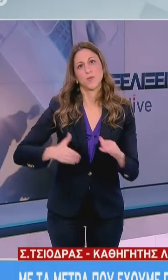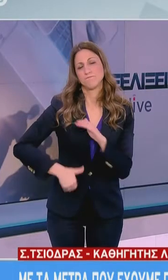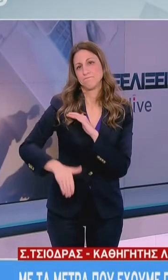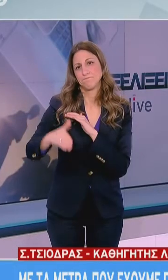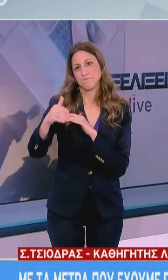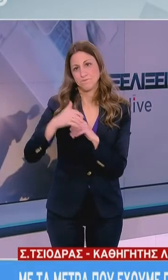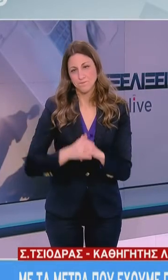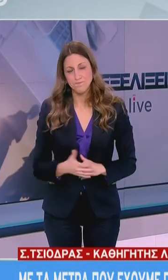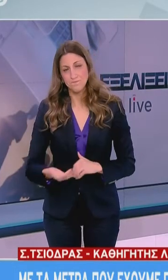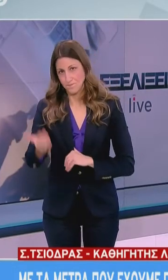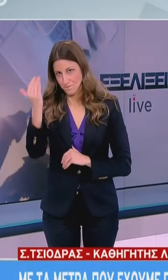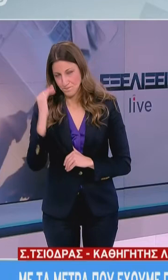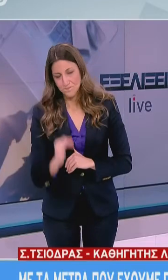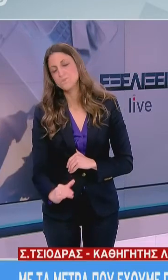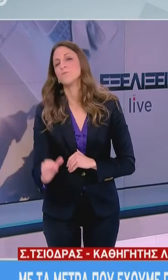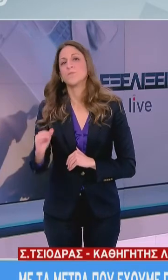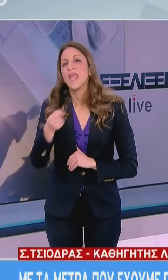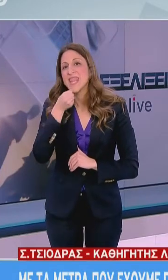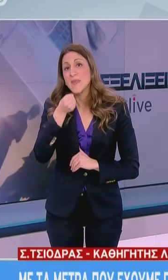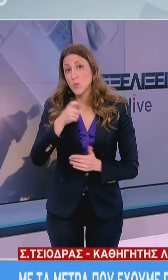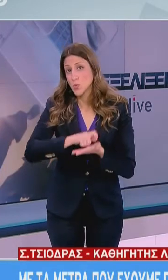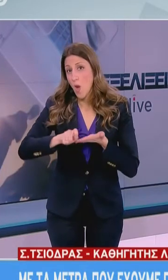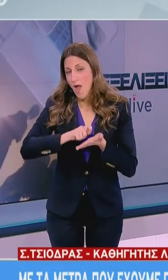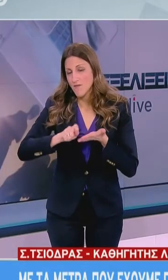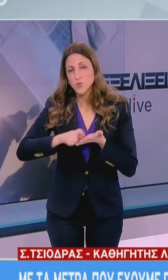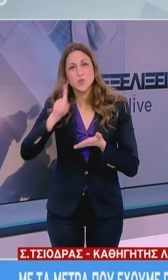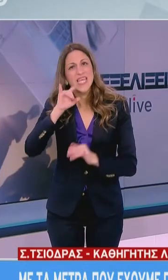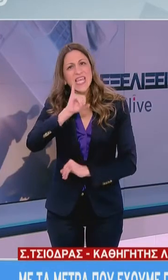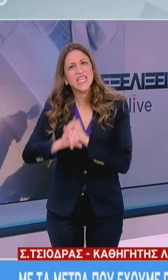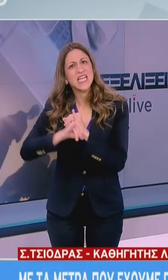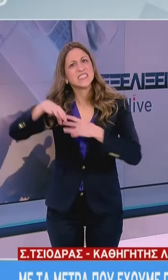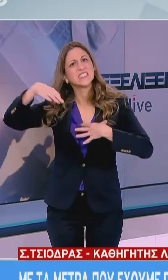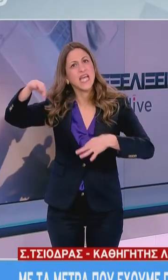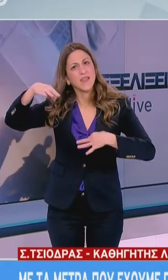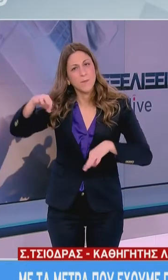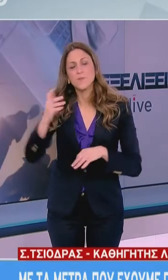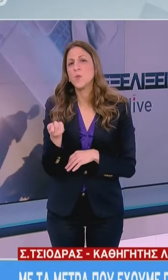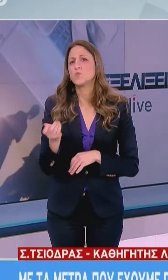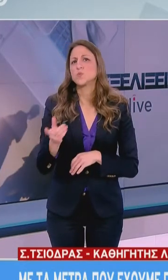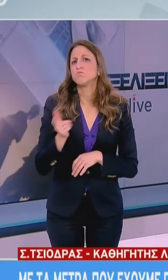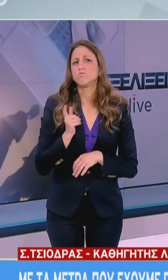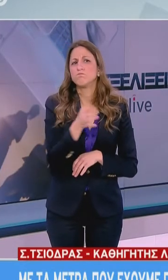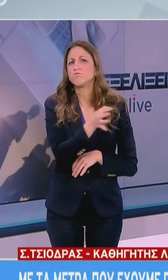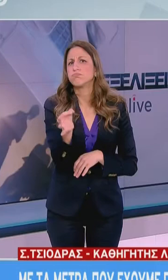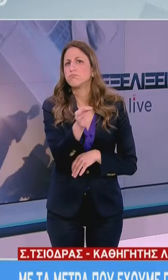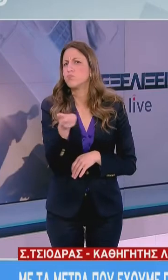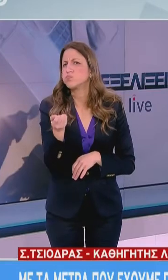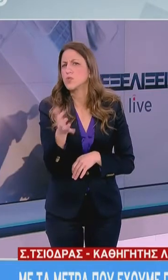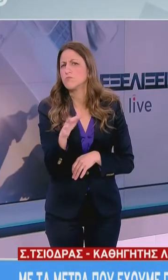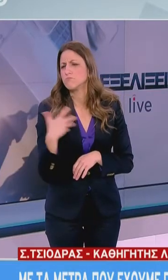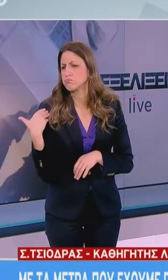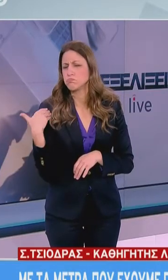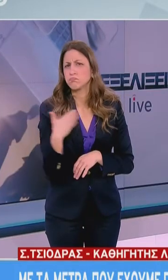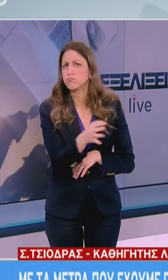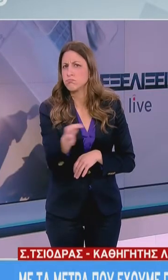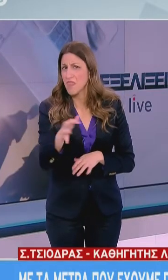Κυρία Γκουρίδη, από το news4health.gr και το δικαιολογητικά.gr, πότε αναμένουμε να γίνουν οι πρώτες προσλήψεις και να βγουν οι πρώτες κινητές μονάδες στους δρόμους για